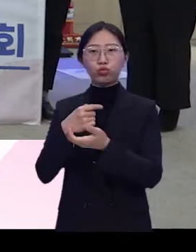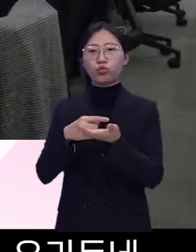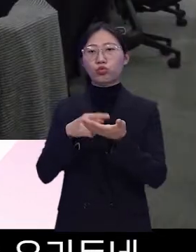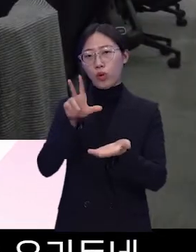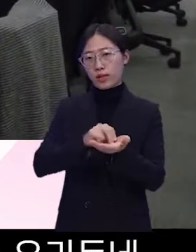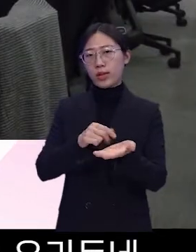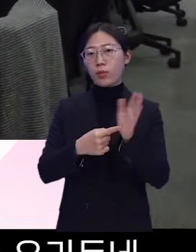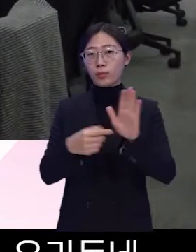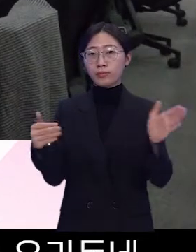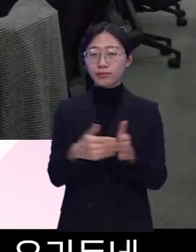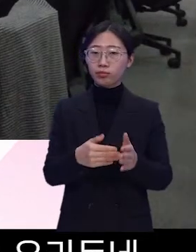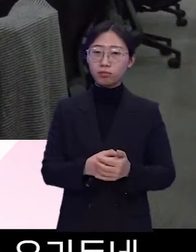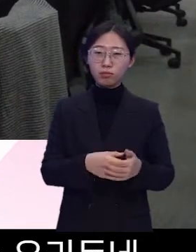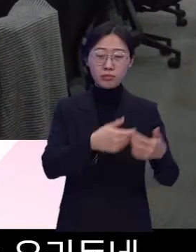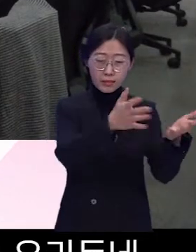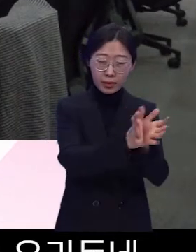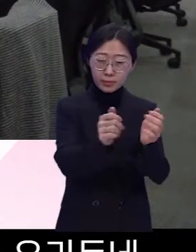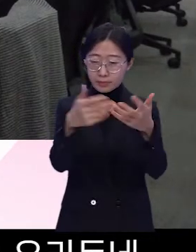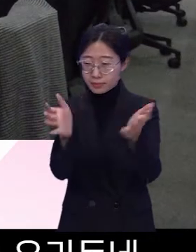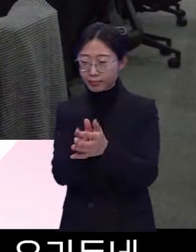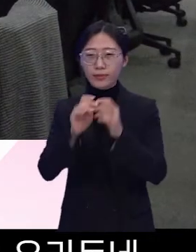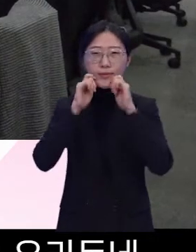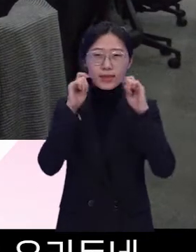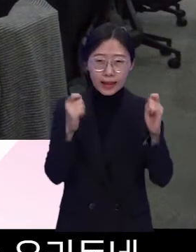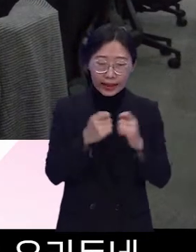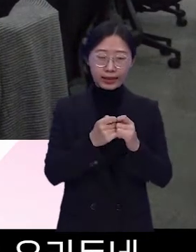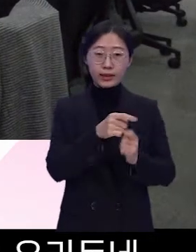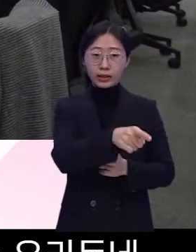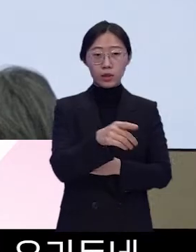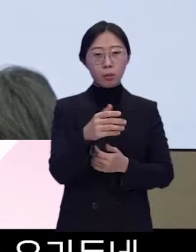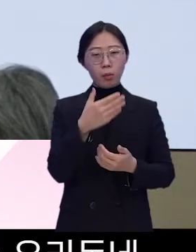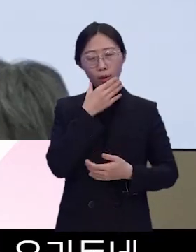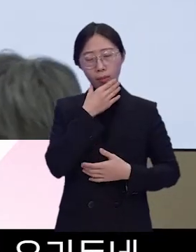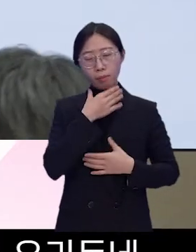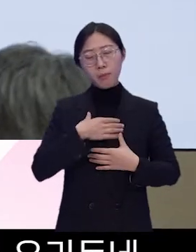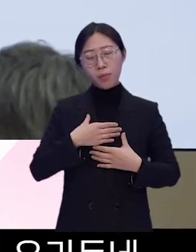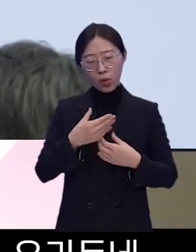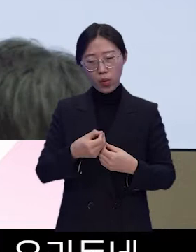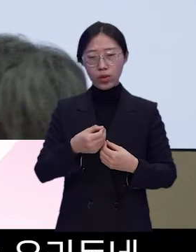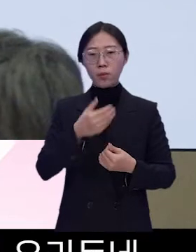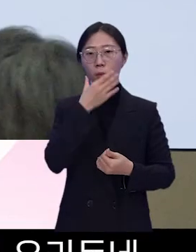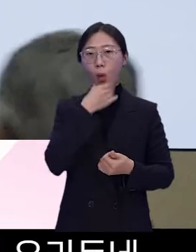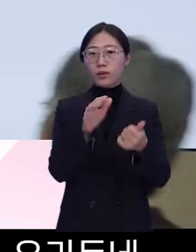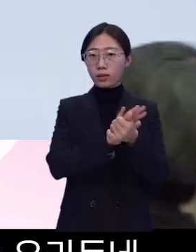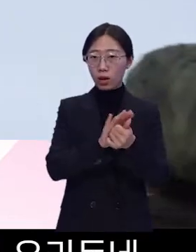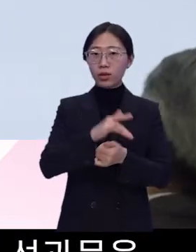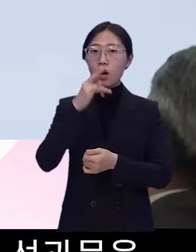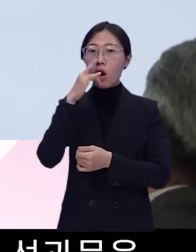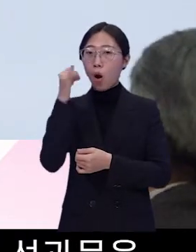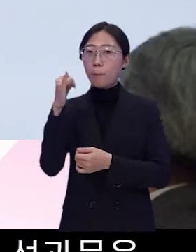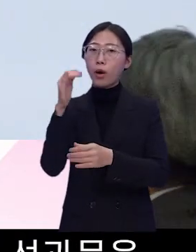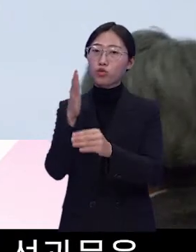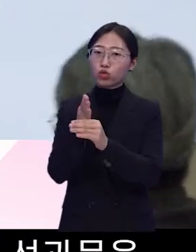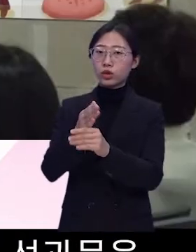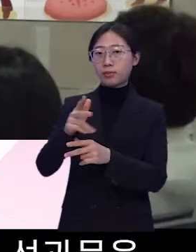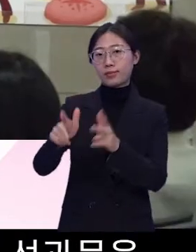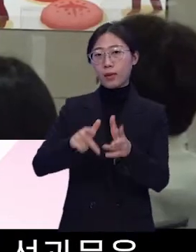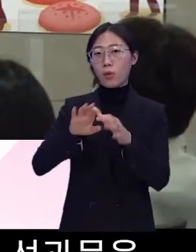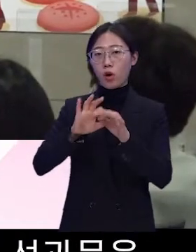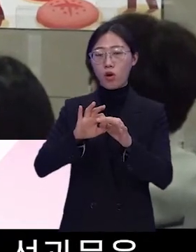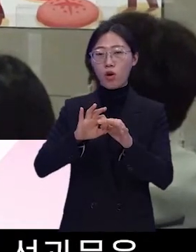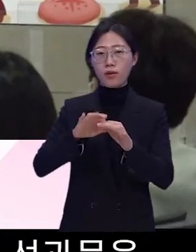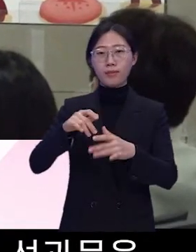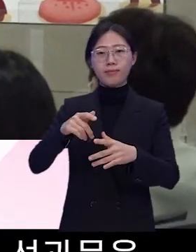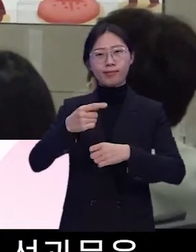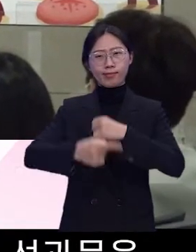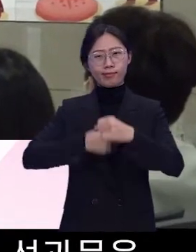열렸습니다. 발표회에서 미래비전단은 분과별 개인별로 나눠 네프론을 활용한 깨끗한 우리 동네 만들기, 빵